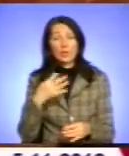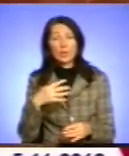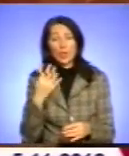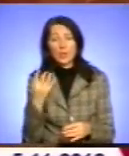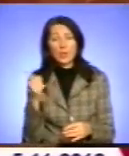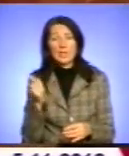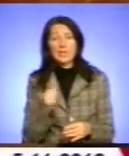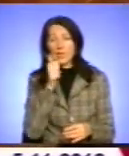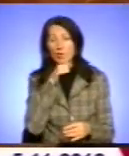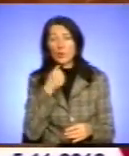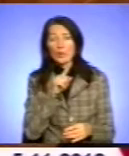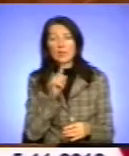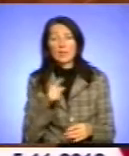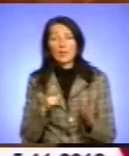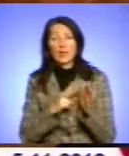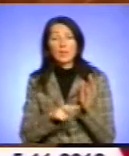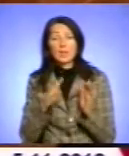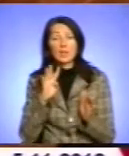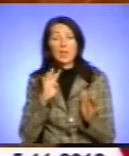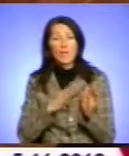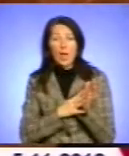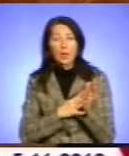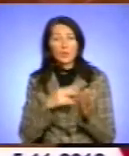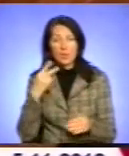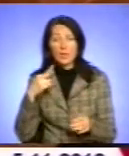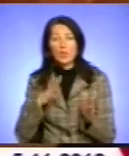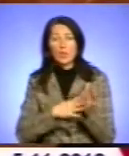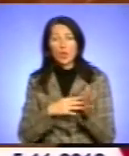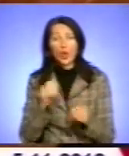з 29-го, скажімо, жовтня по